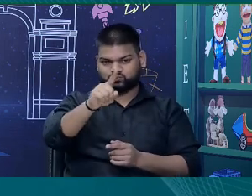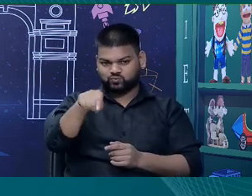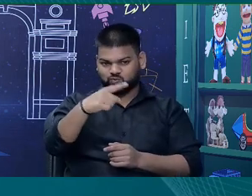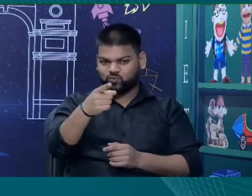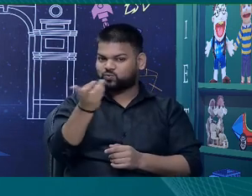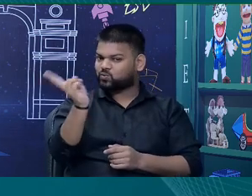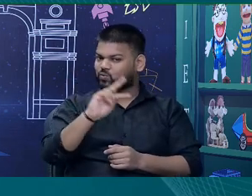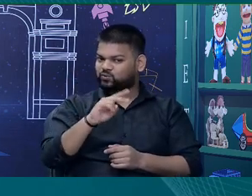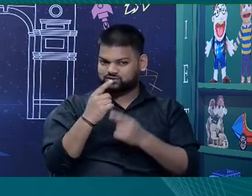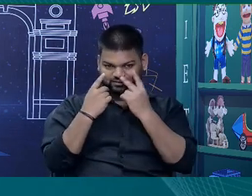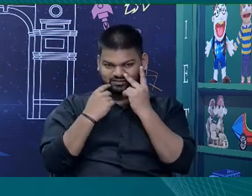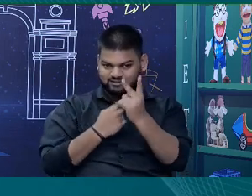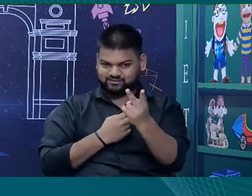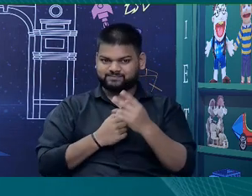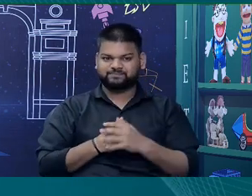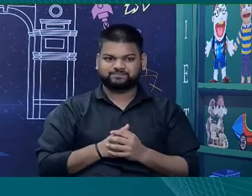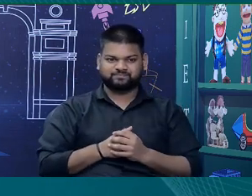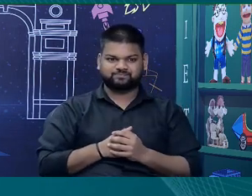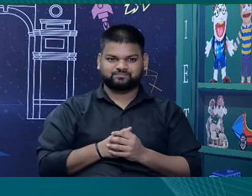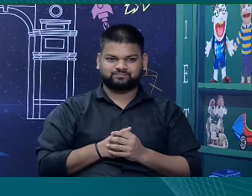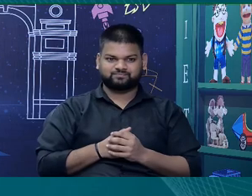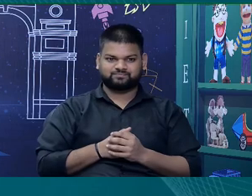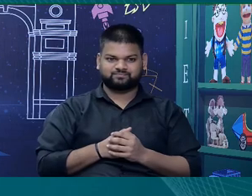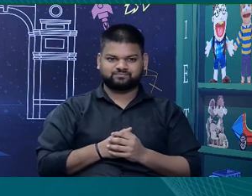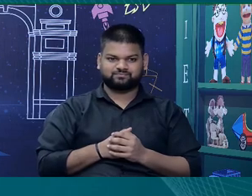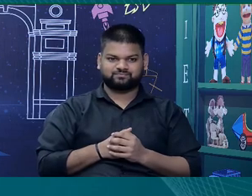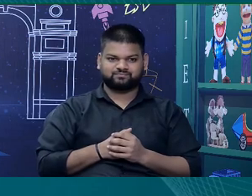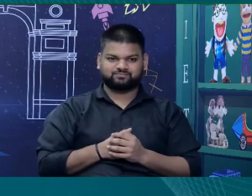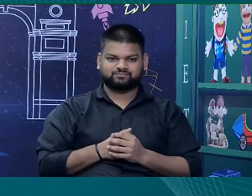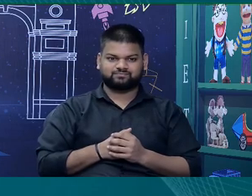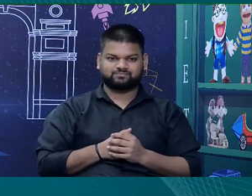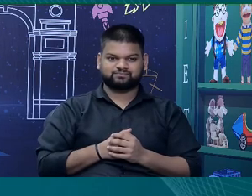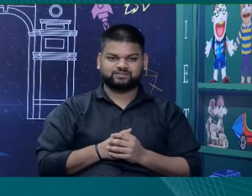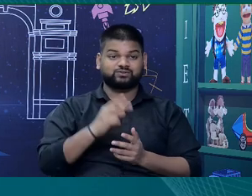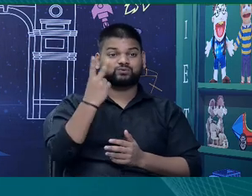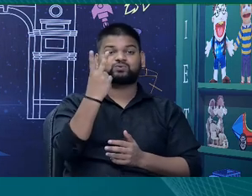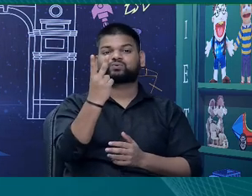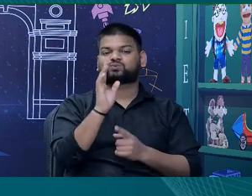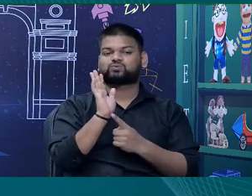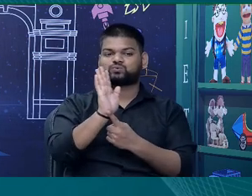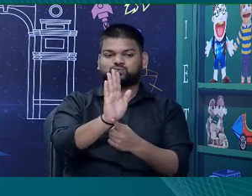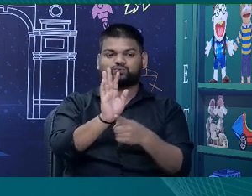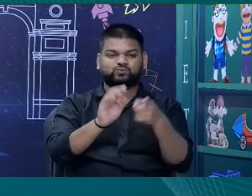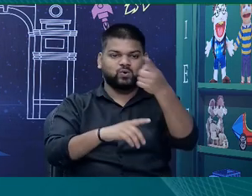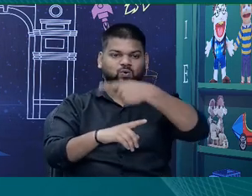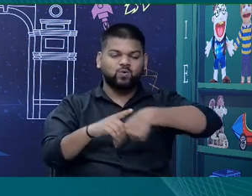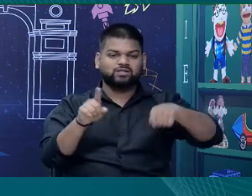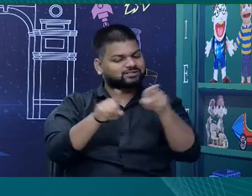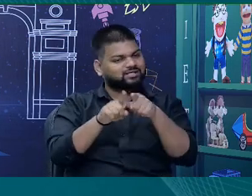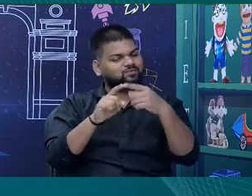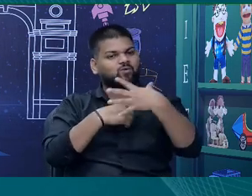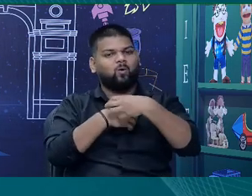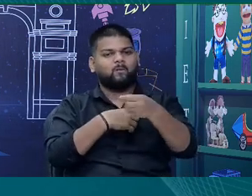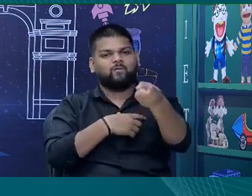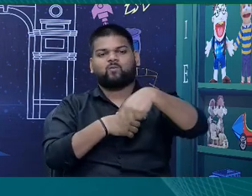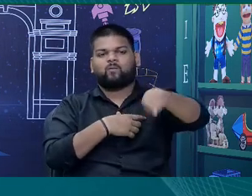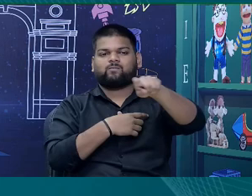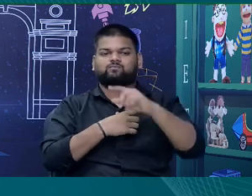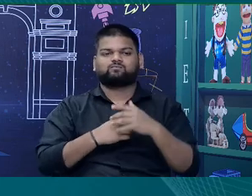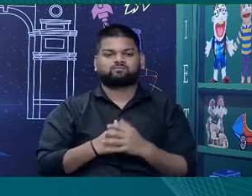बाद तू को दिनो किया है हमने दूसरे वाले टाइप का उसे करके ऐसे पोजीशन में जब आप रखते हो तो ये आपका x² बंता